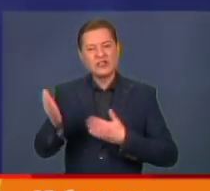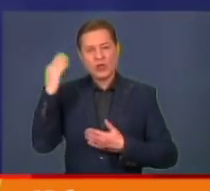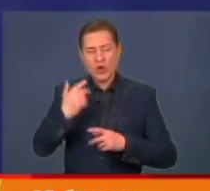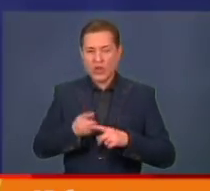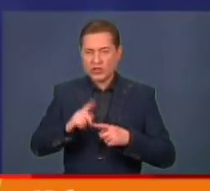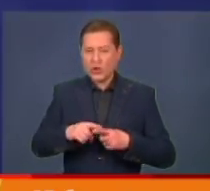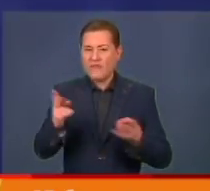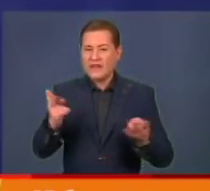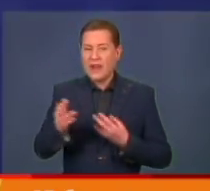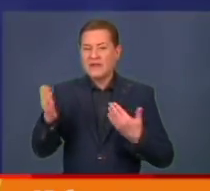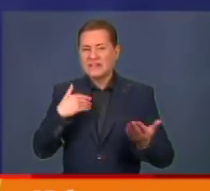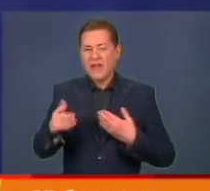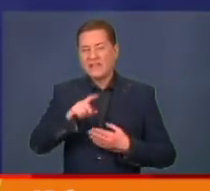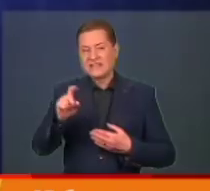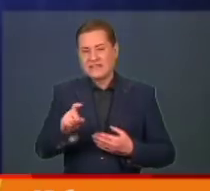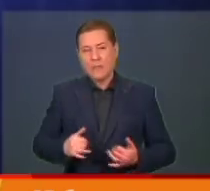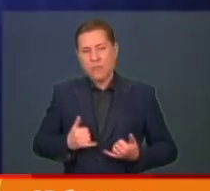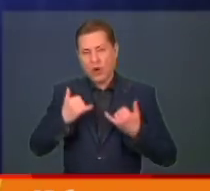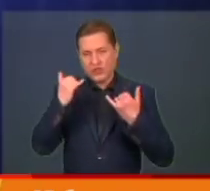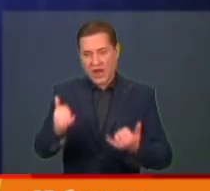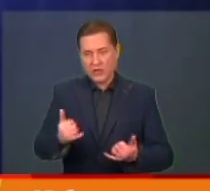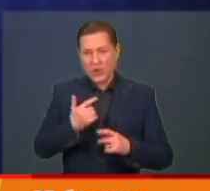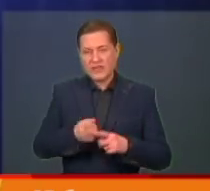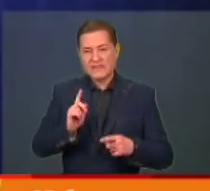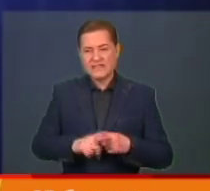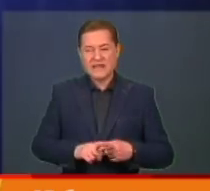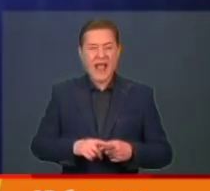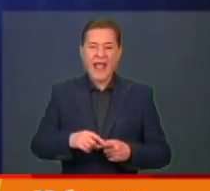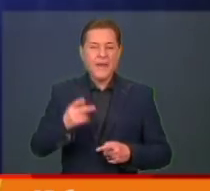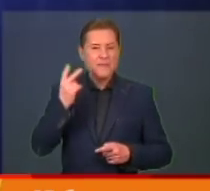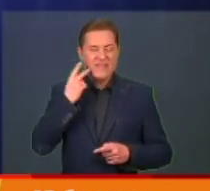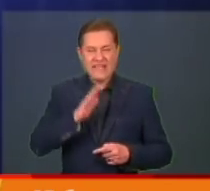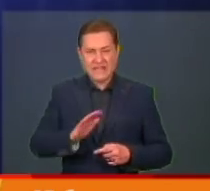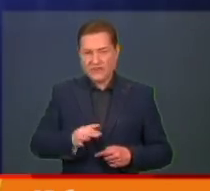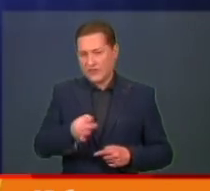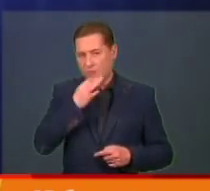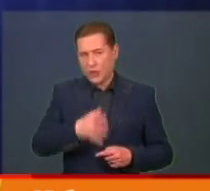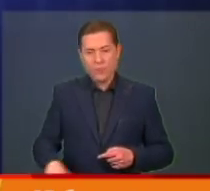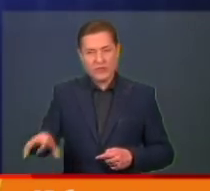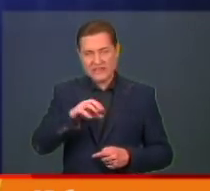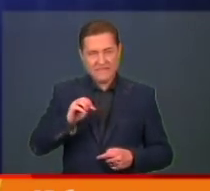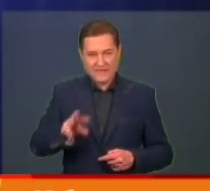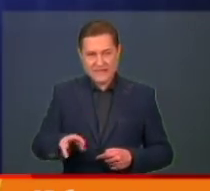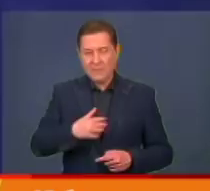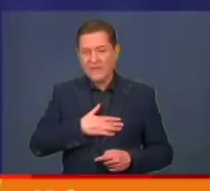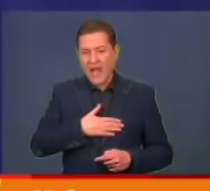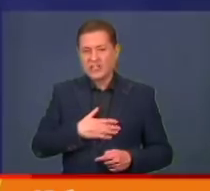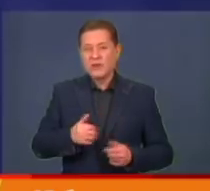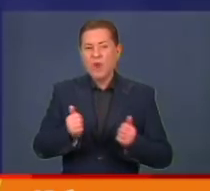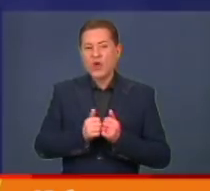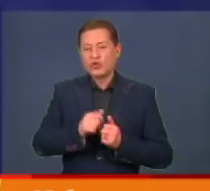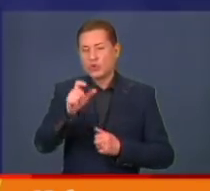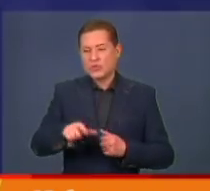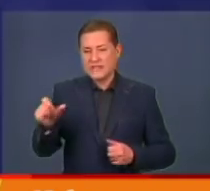цього треба ставитися з пошаною. Це теж не завжди подобається всім нашим сусідам. Це